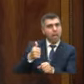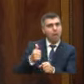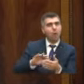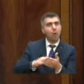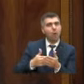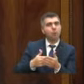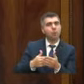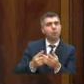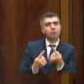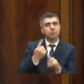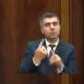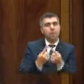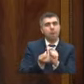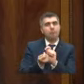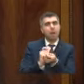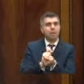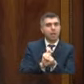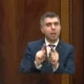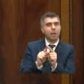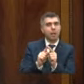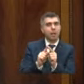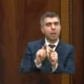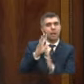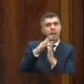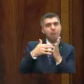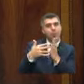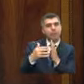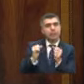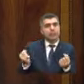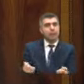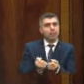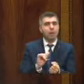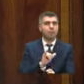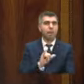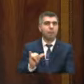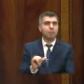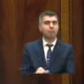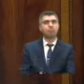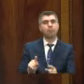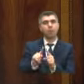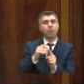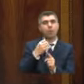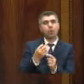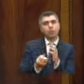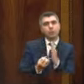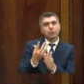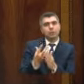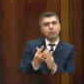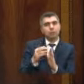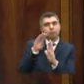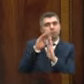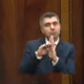ولنا في تغيير النموذج التنموي. هنا كنتسائل على اللجنه المكلفه بالورط النموذج التنموي